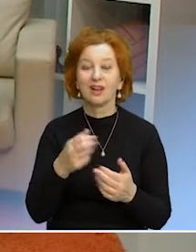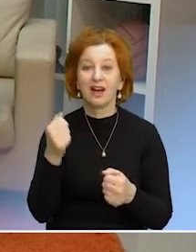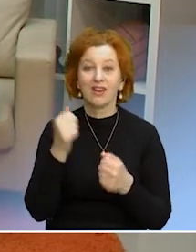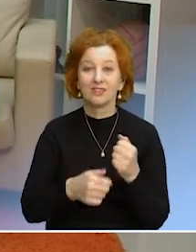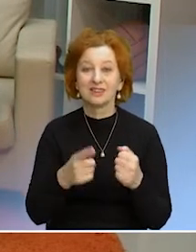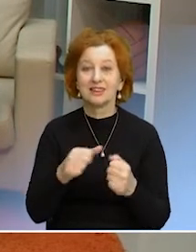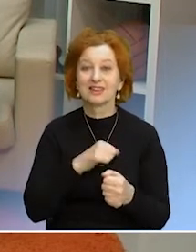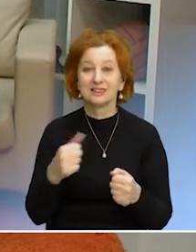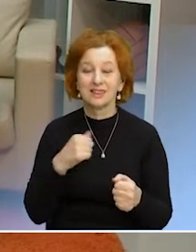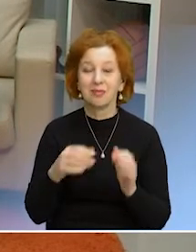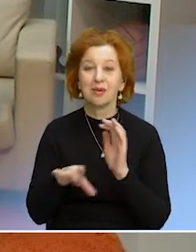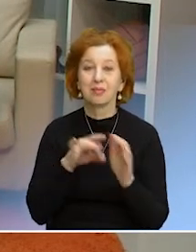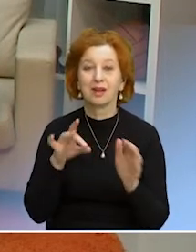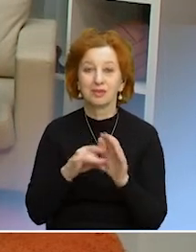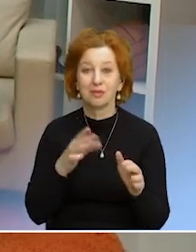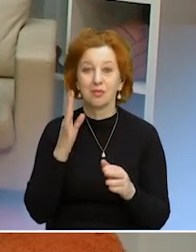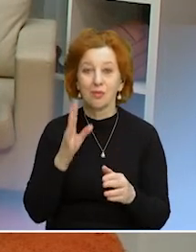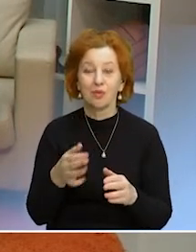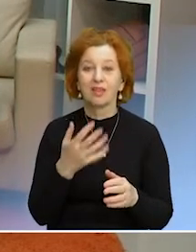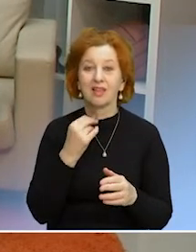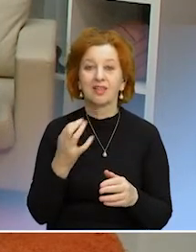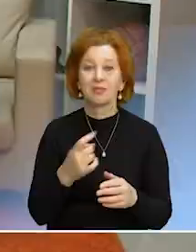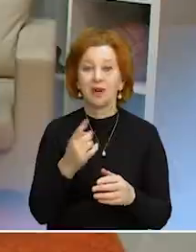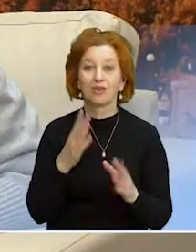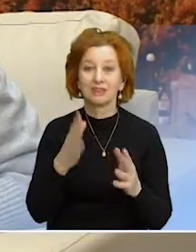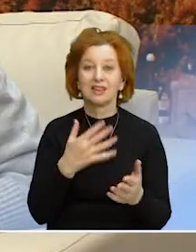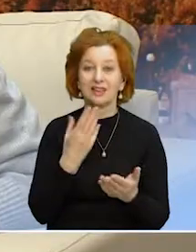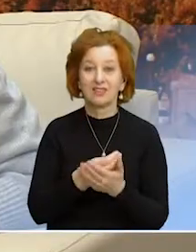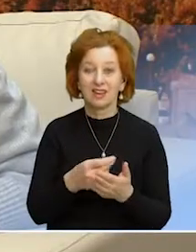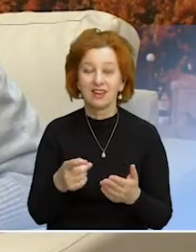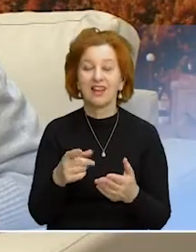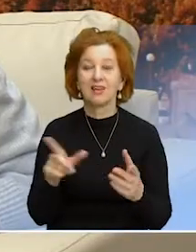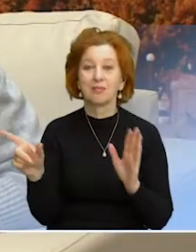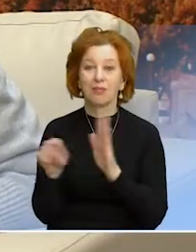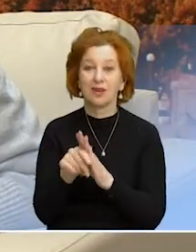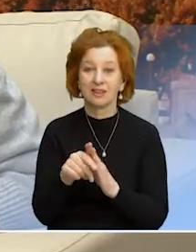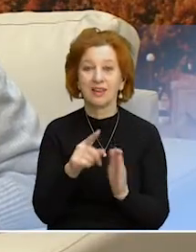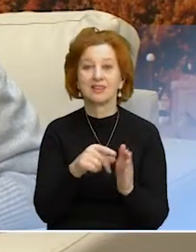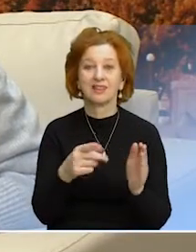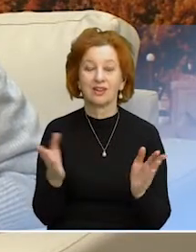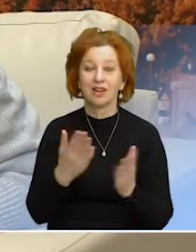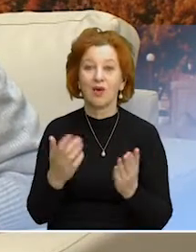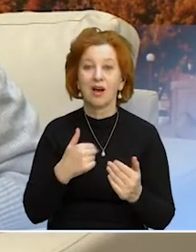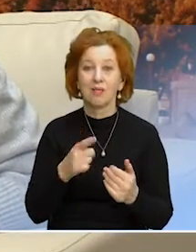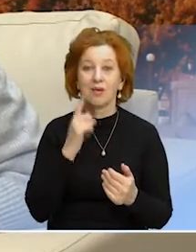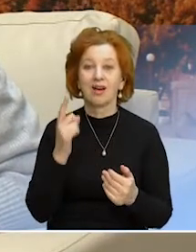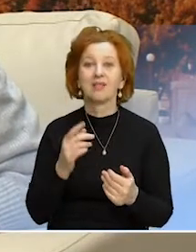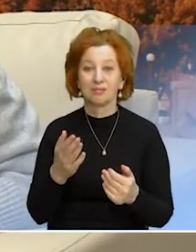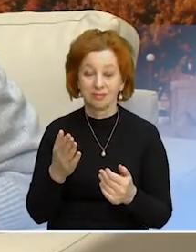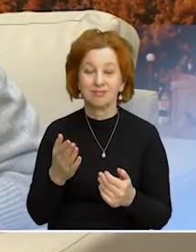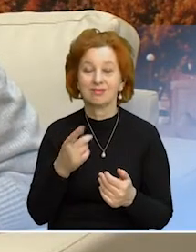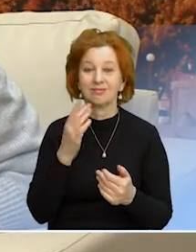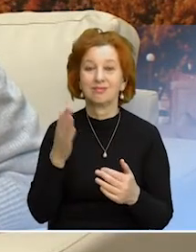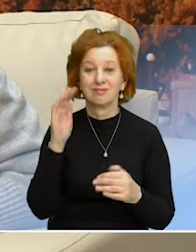их обсуждают вот те самые персонажи. Дедушка Мороз, естественно, со своей позиции, дескать, вот видите, какой я молодец, это вот